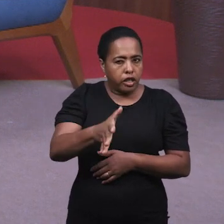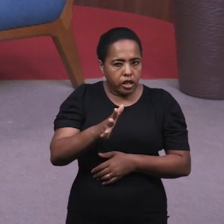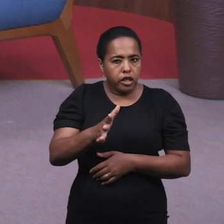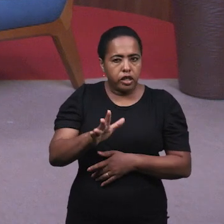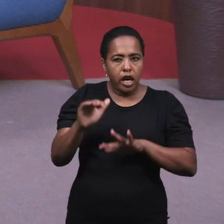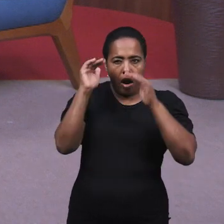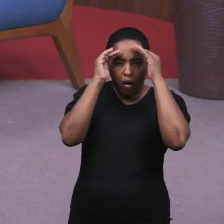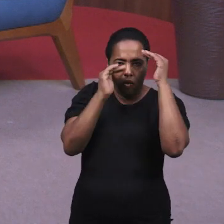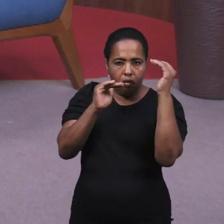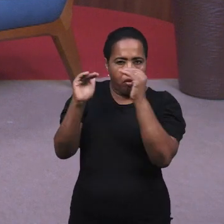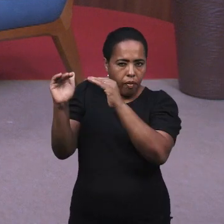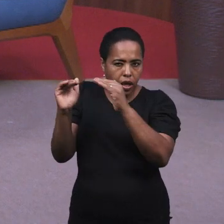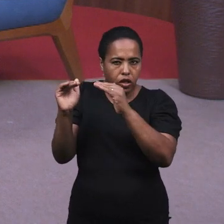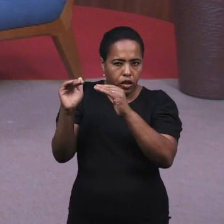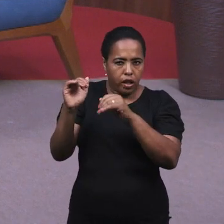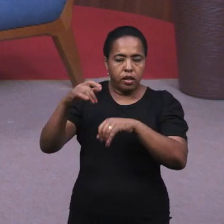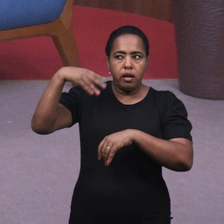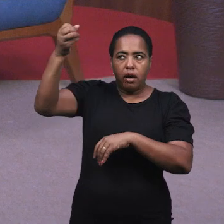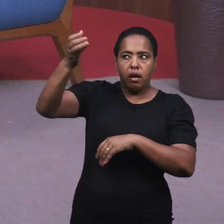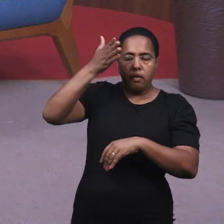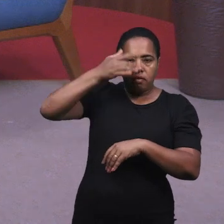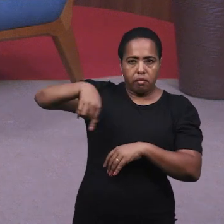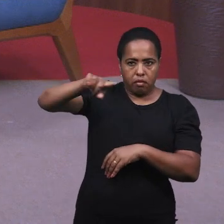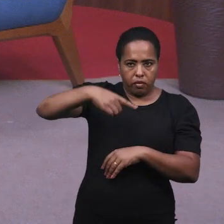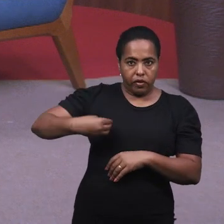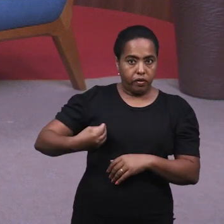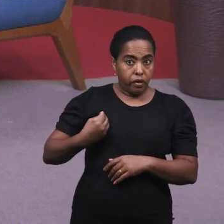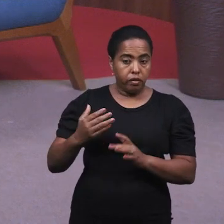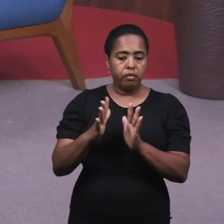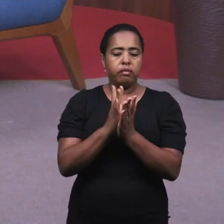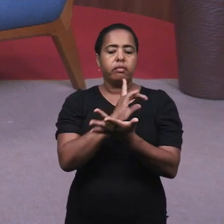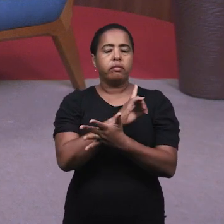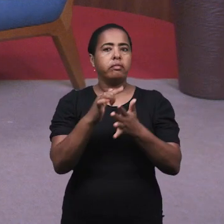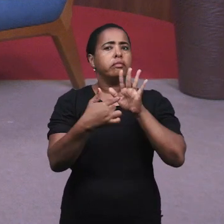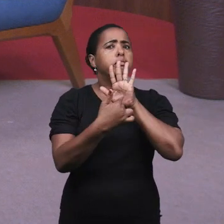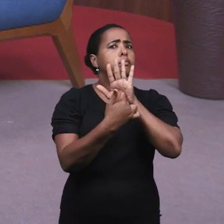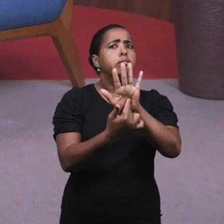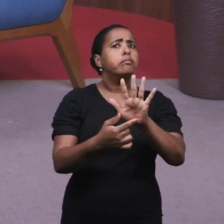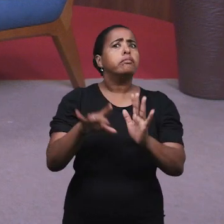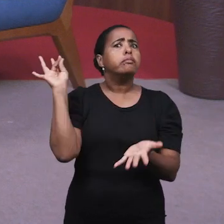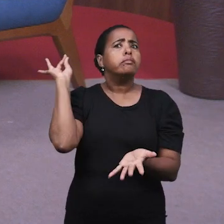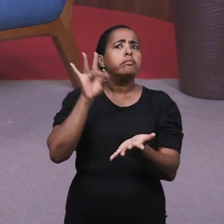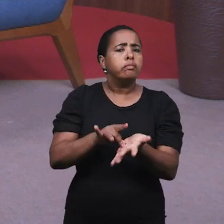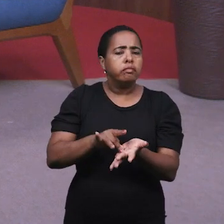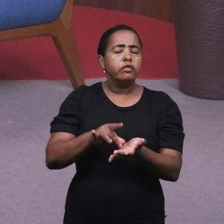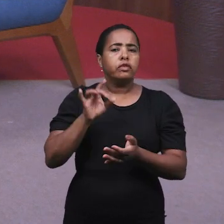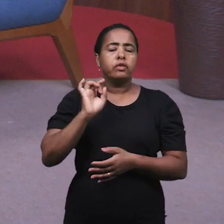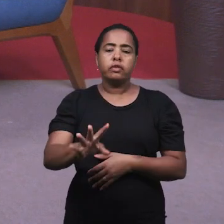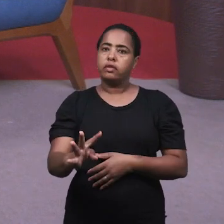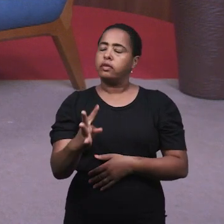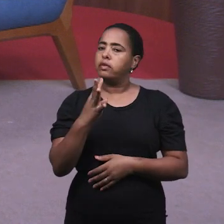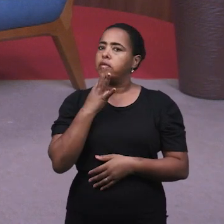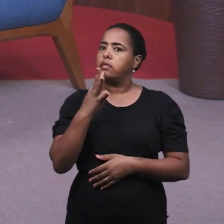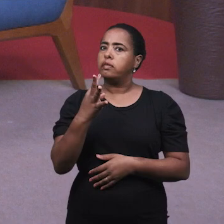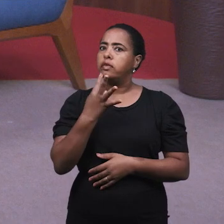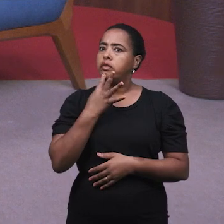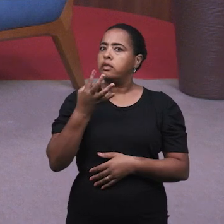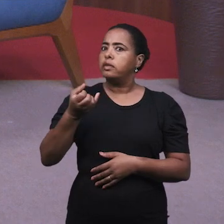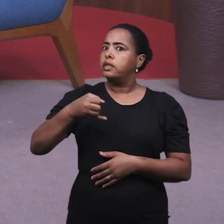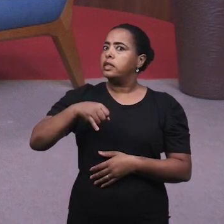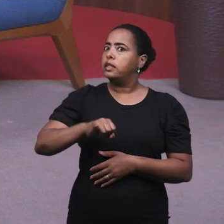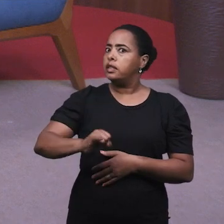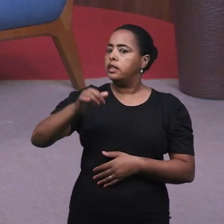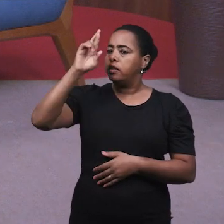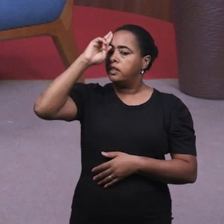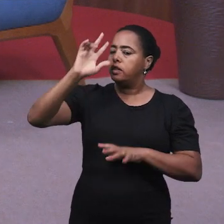voix, si nous vivons selon sa direction pour nos vies. La parole de Dieu affirme que nous pouvons le